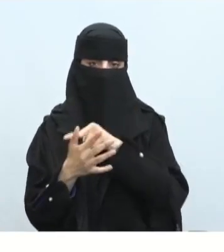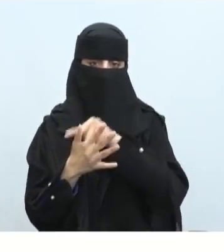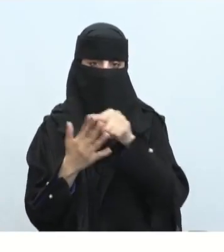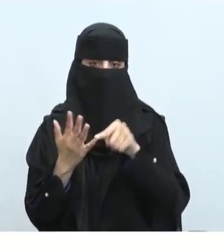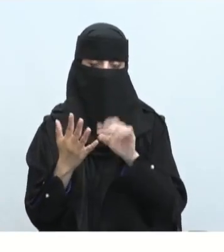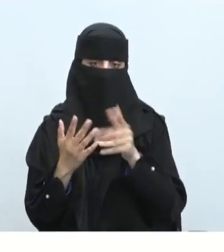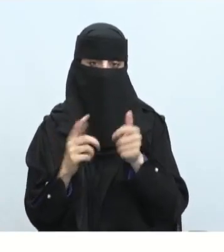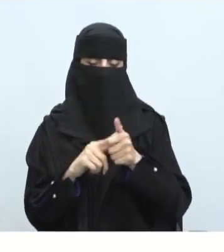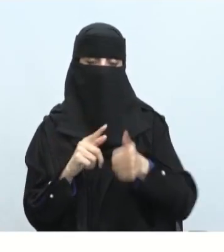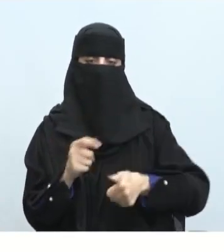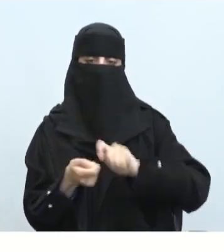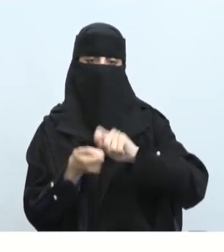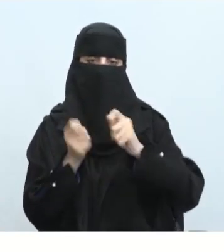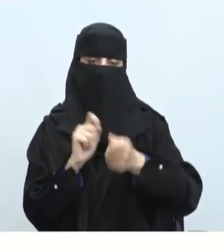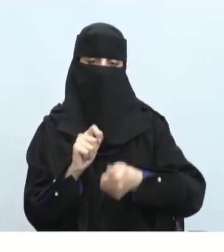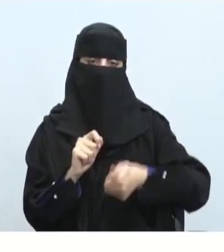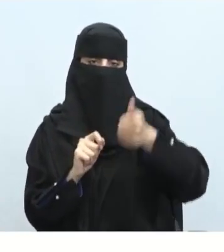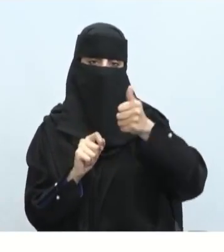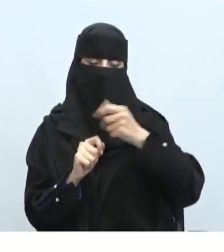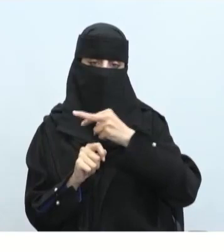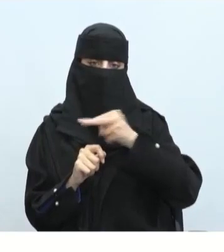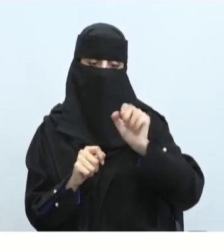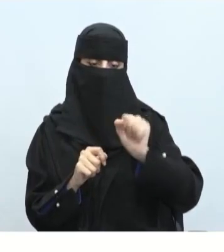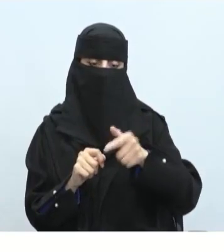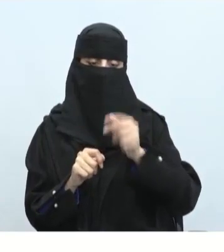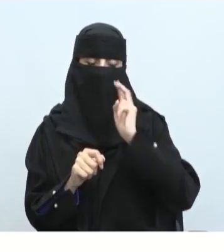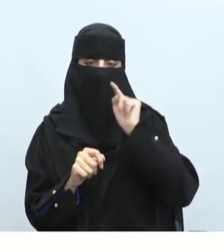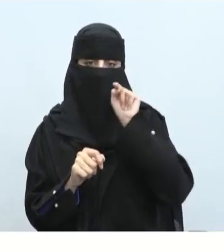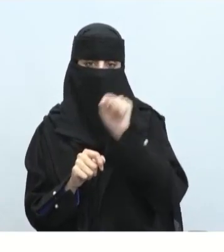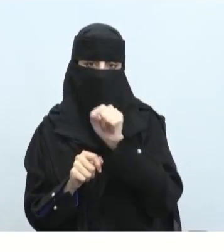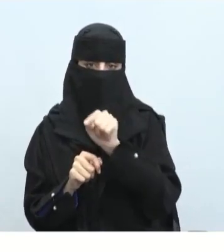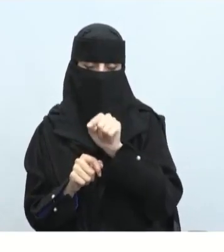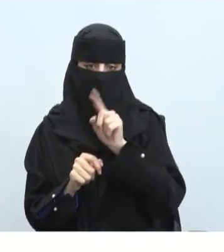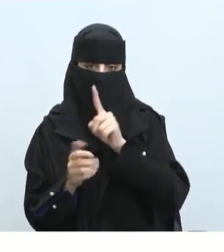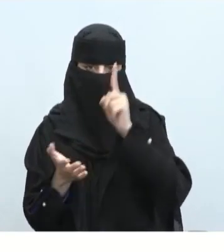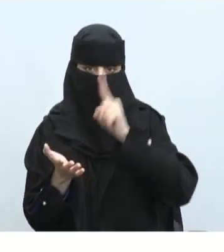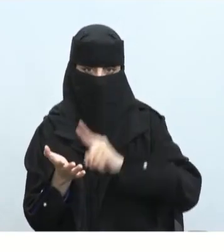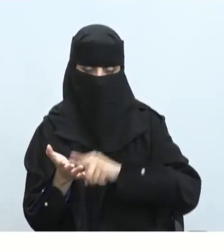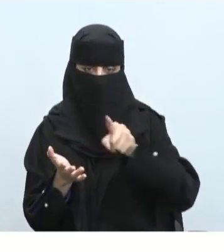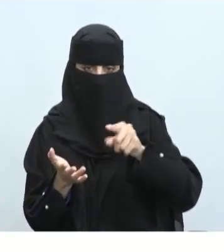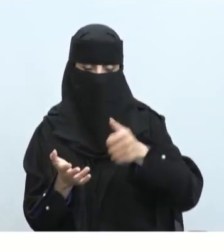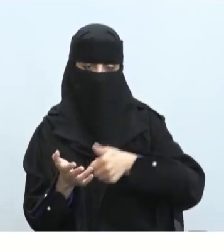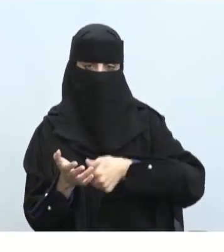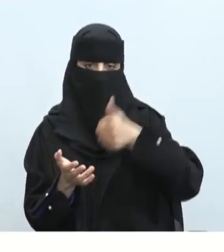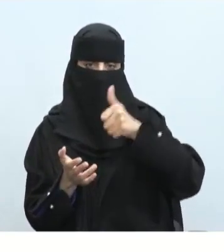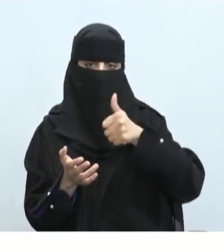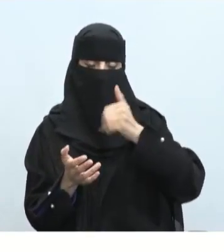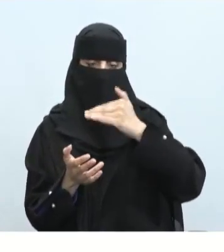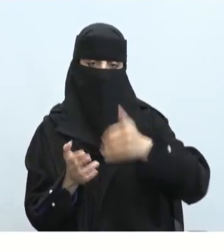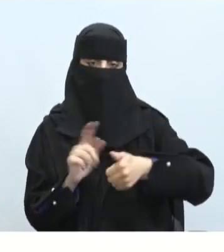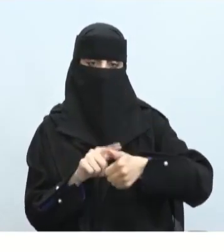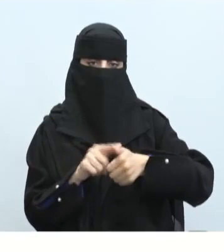الالف لذلك فان الجمله ستكون بهذا الشكل ان اخاك